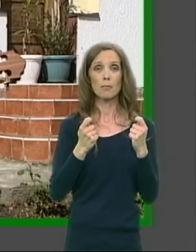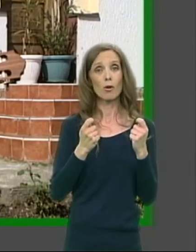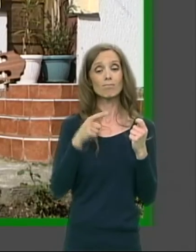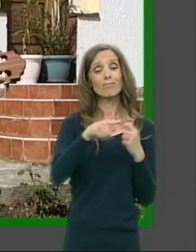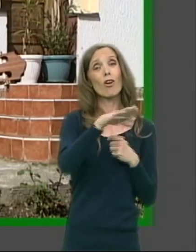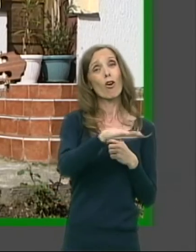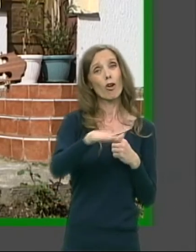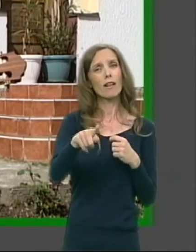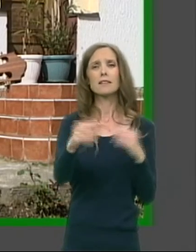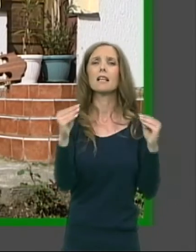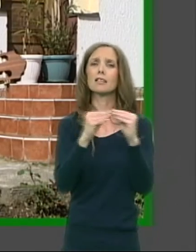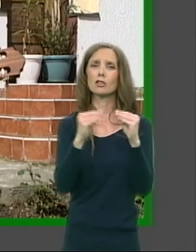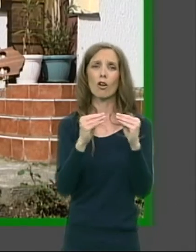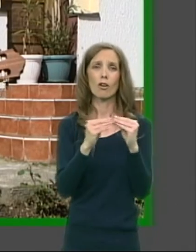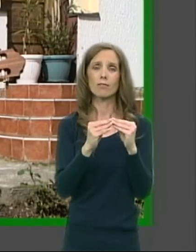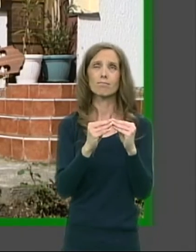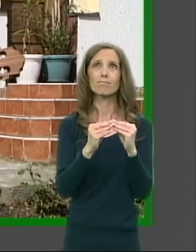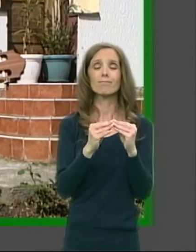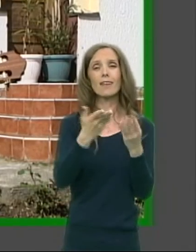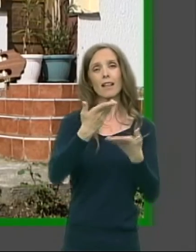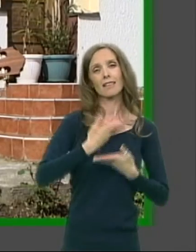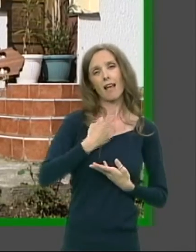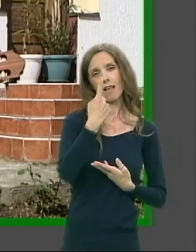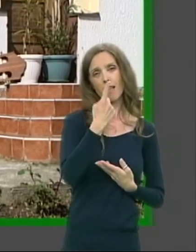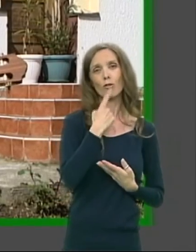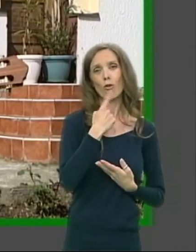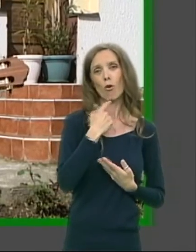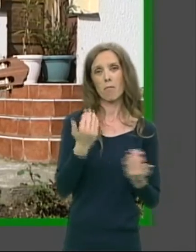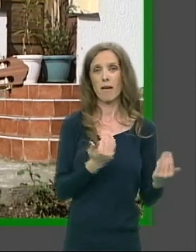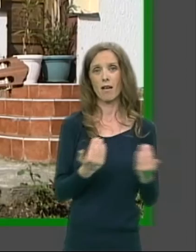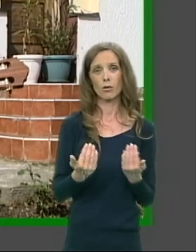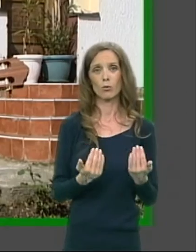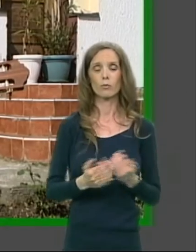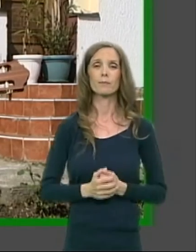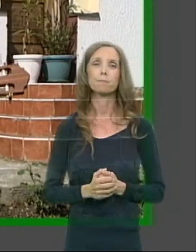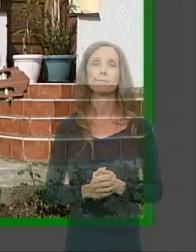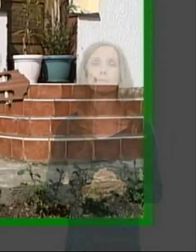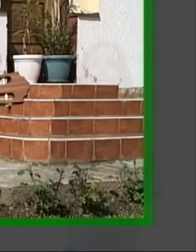ko dece je slogan, daj batu jednoga.